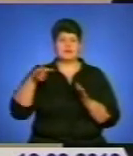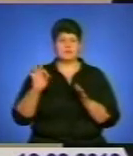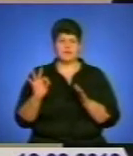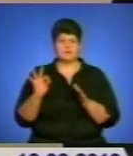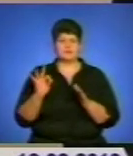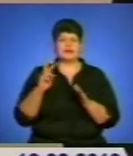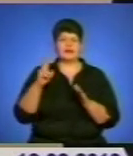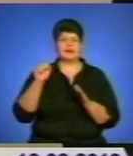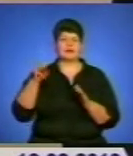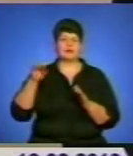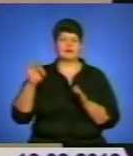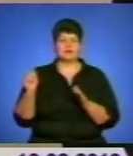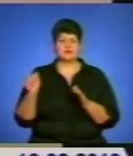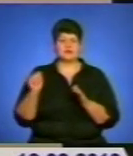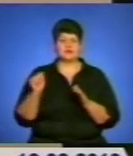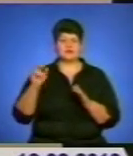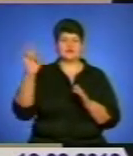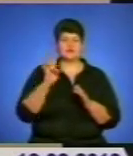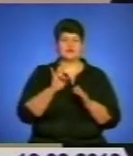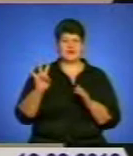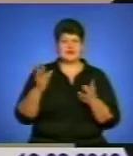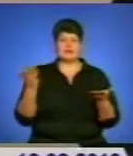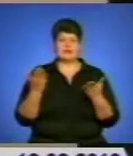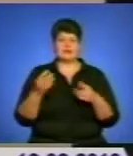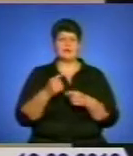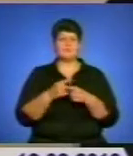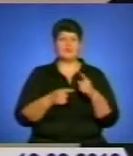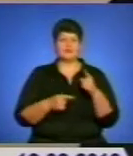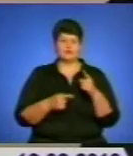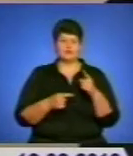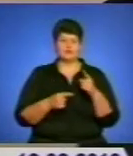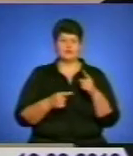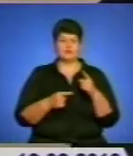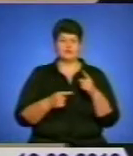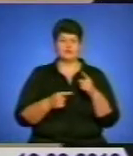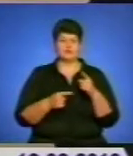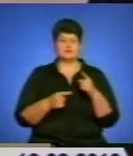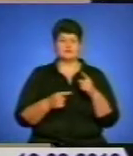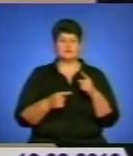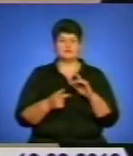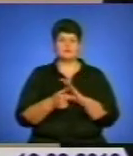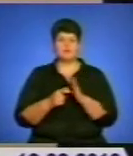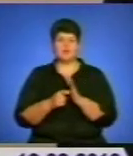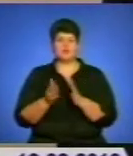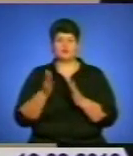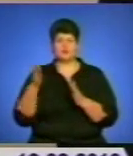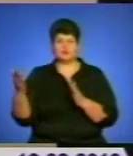римо-католицької конфесії, де половину корпусу займає